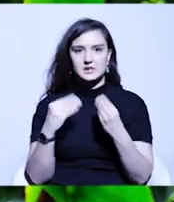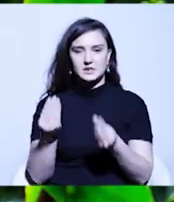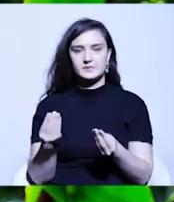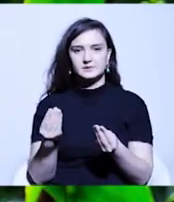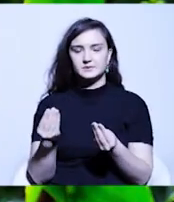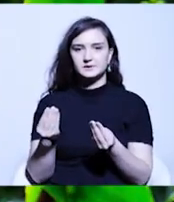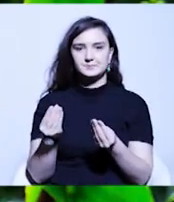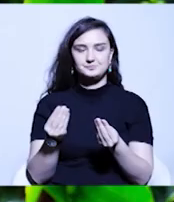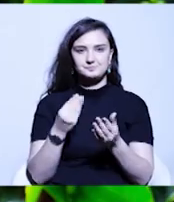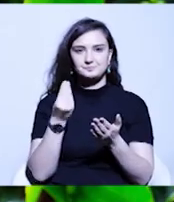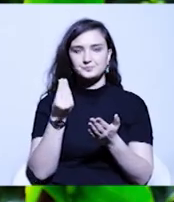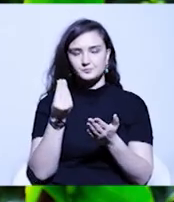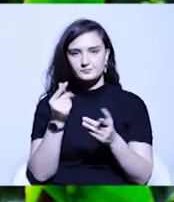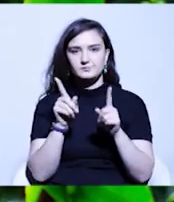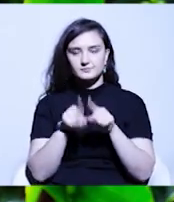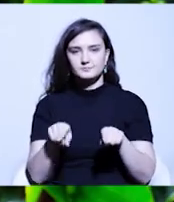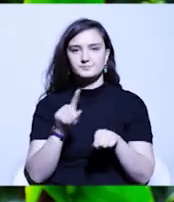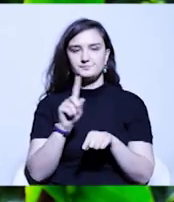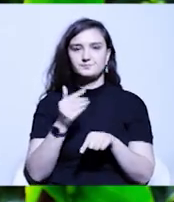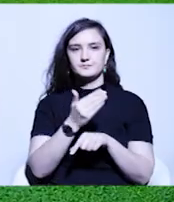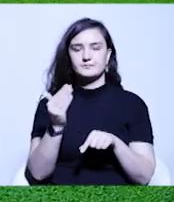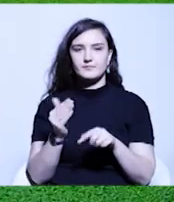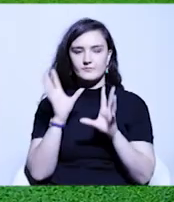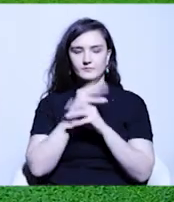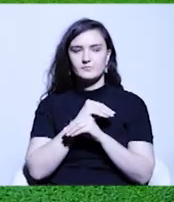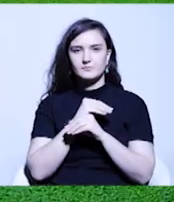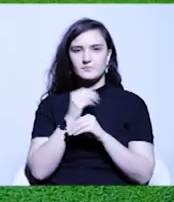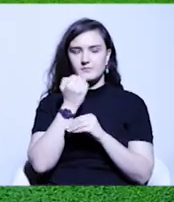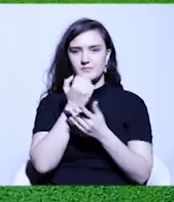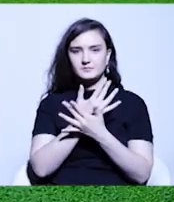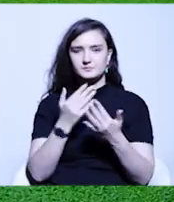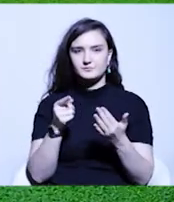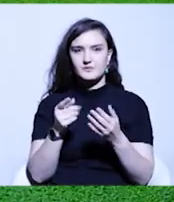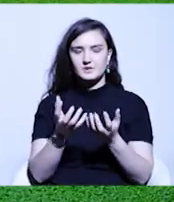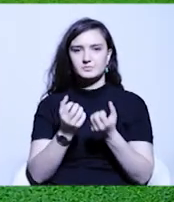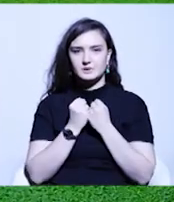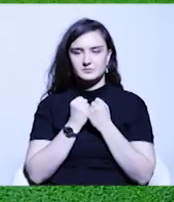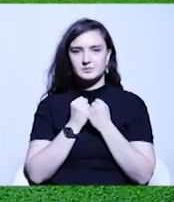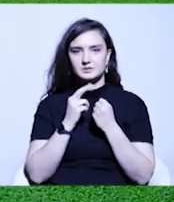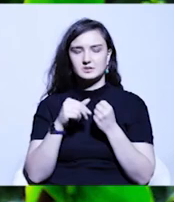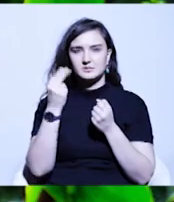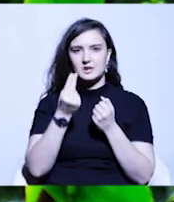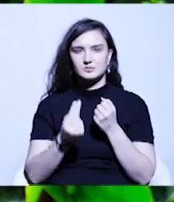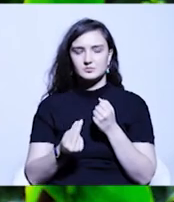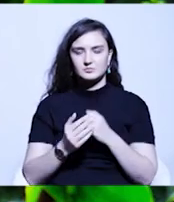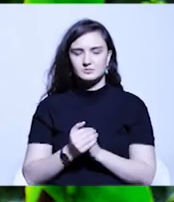აძლევენ ფინანსურათაც, რომ მათ შეძლონ მასალის შეძენა და ამ